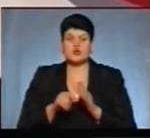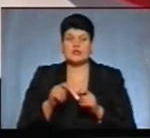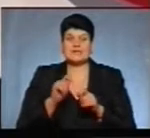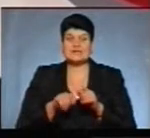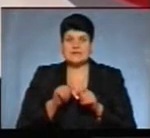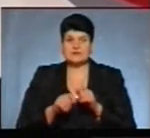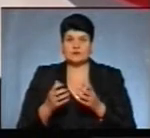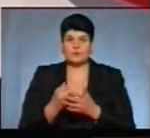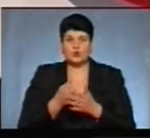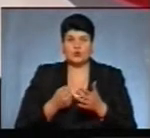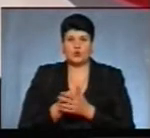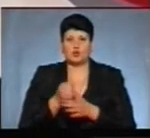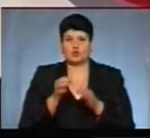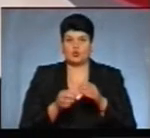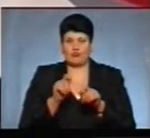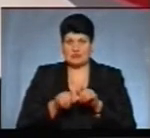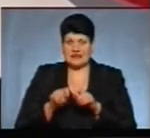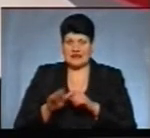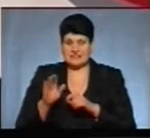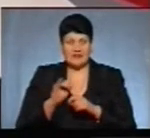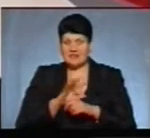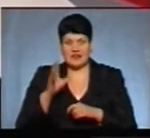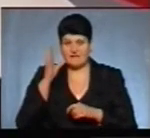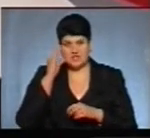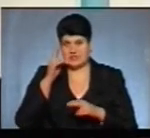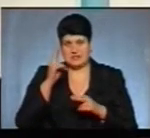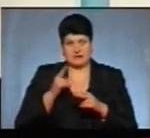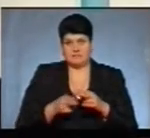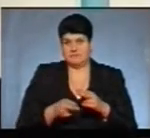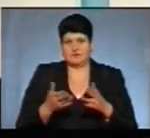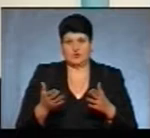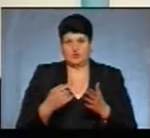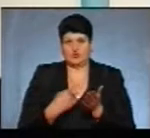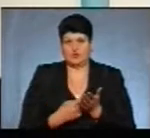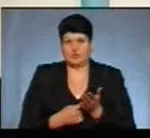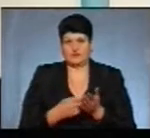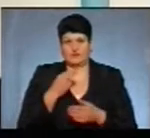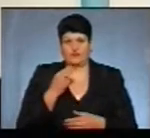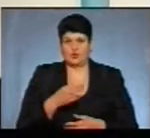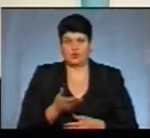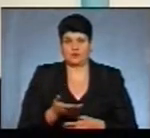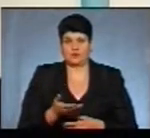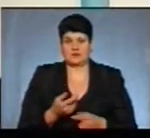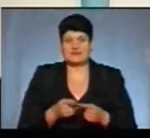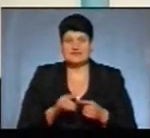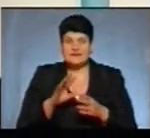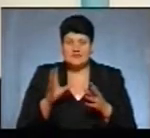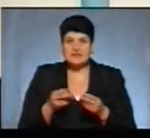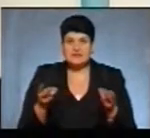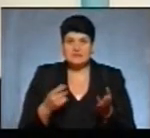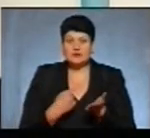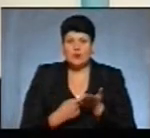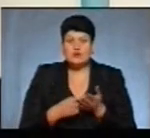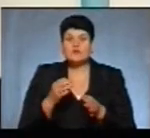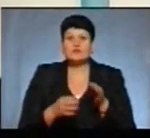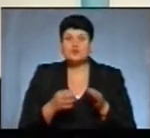на стадії досудового слідства, не вважається остаточною доведеною виною. Тобто все це треба буде довести ще в